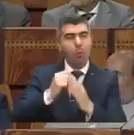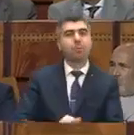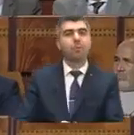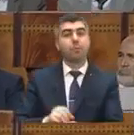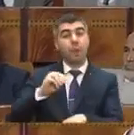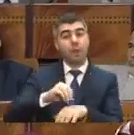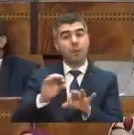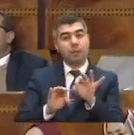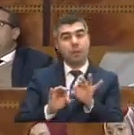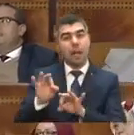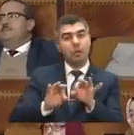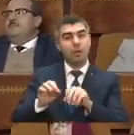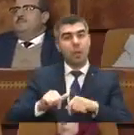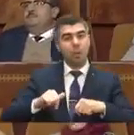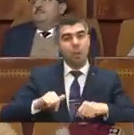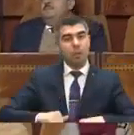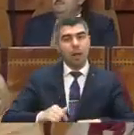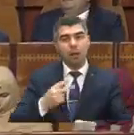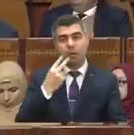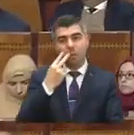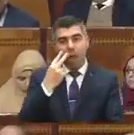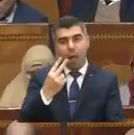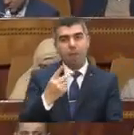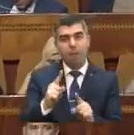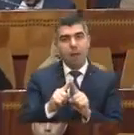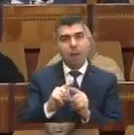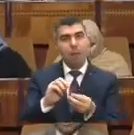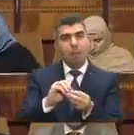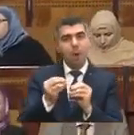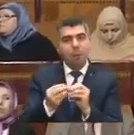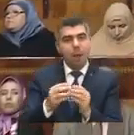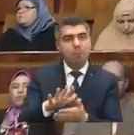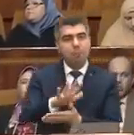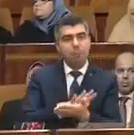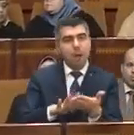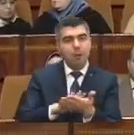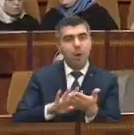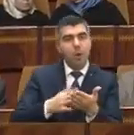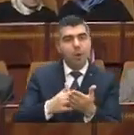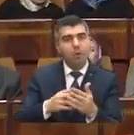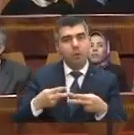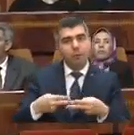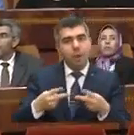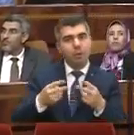الوزاره لمعالجه النواقص ولتسهيل وتسريع التوصل بالبطائق. شكرا.